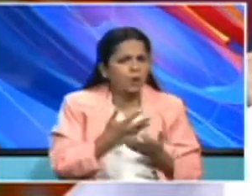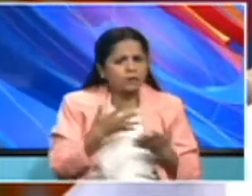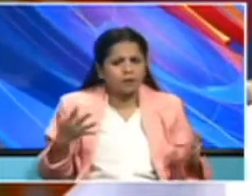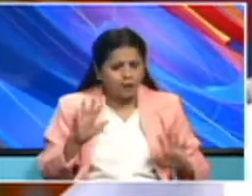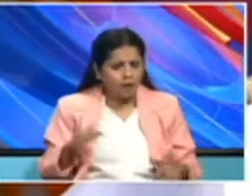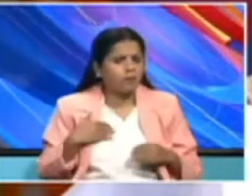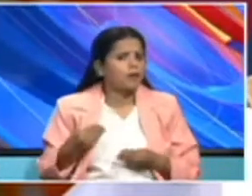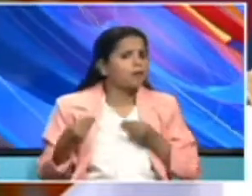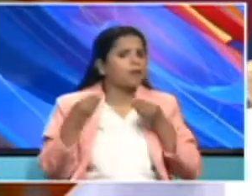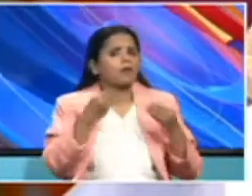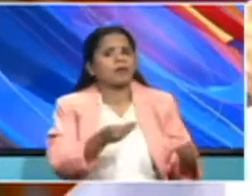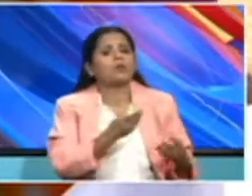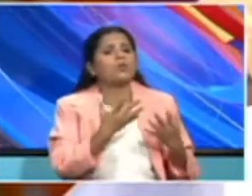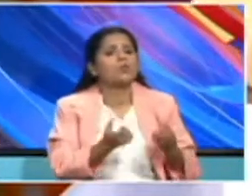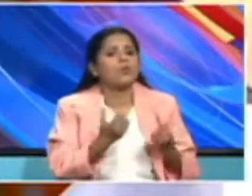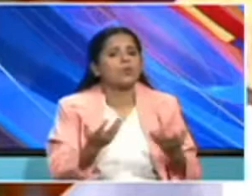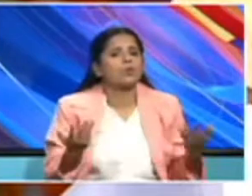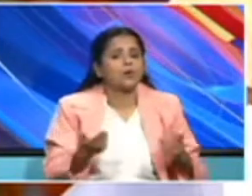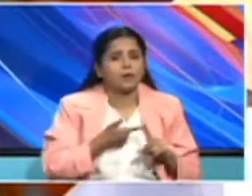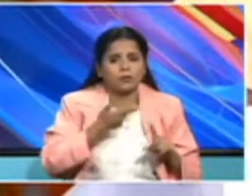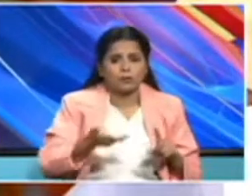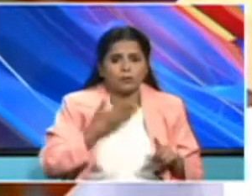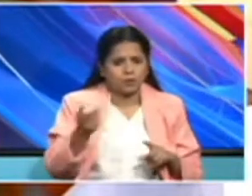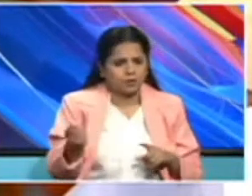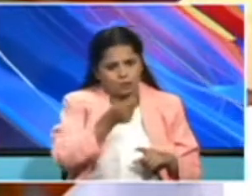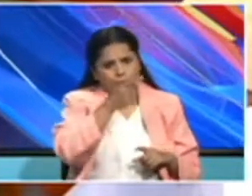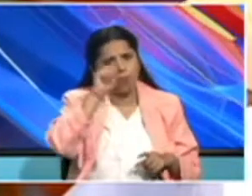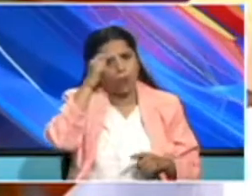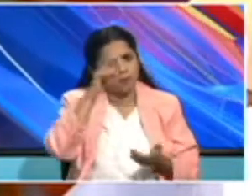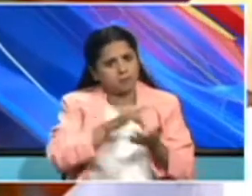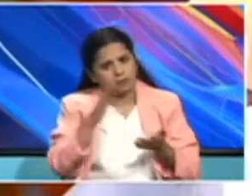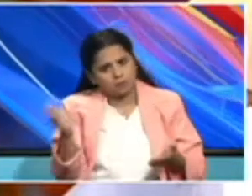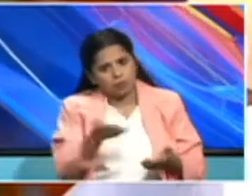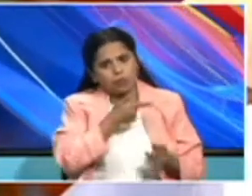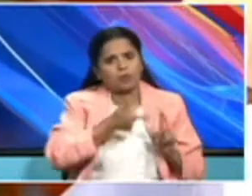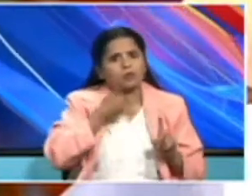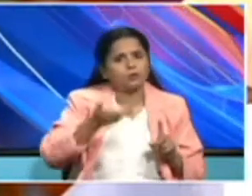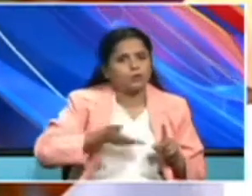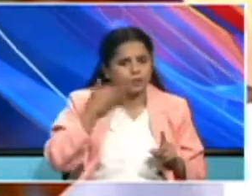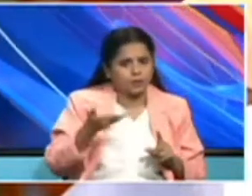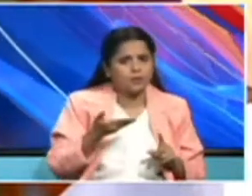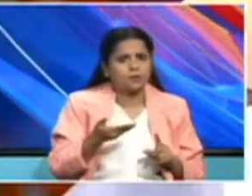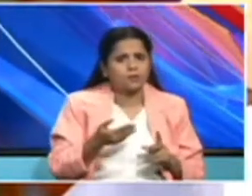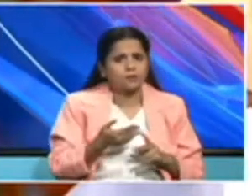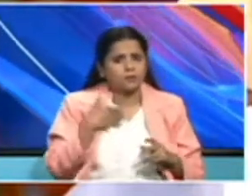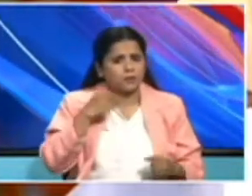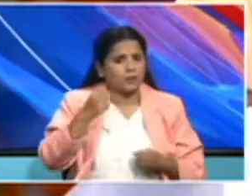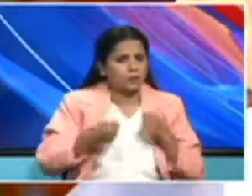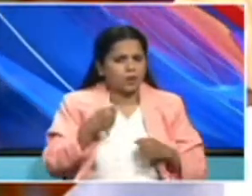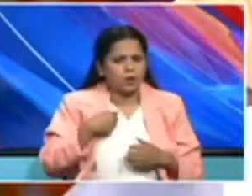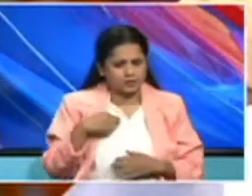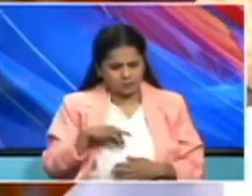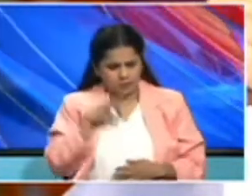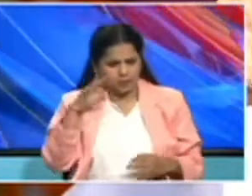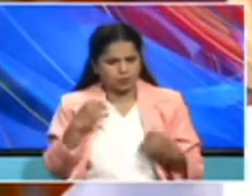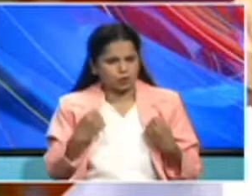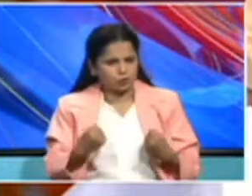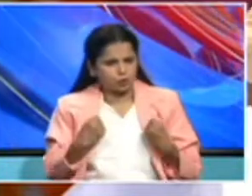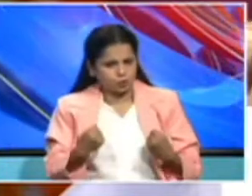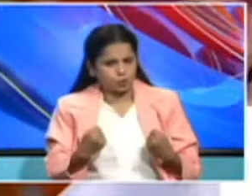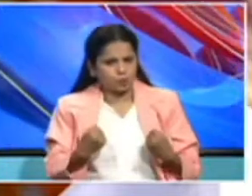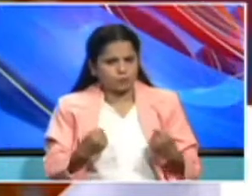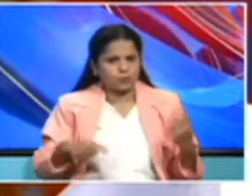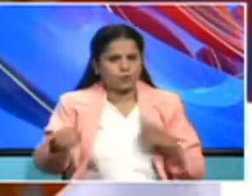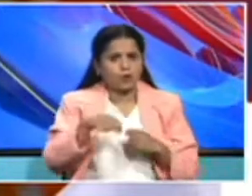दिए, ट्रेनिंग के लिए विदेश भेजा। हमने स्पोर्ट्स स्पिरिट के